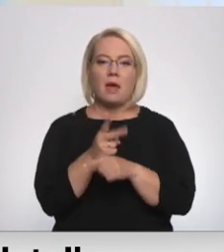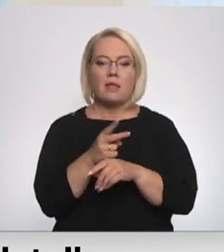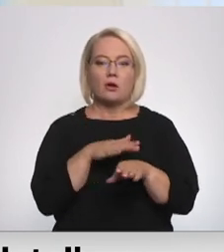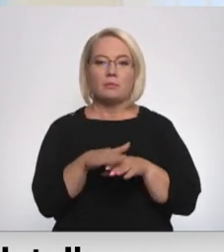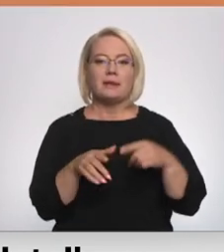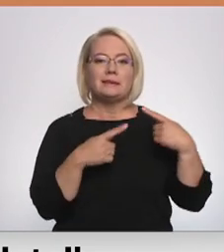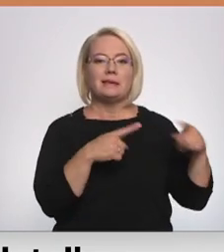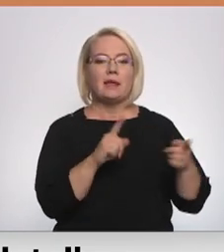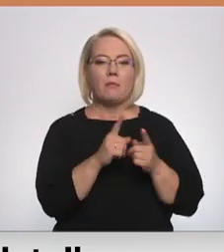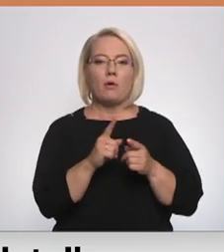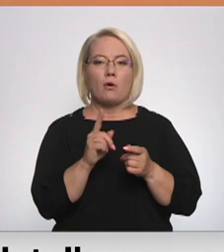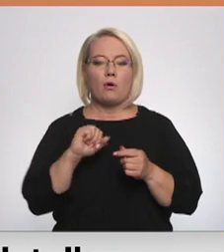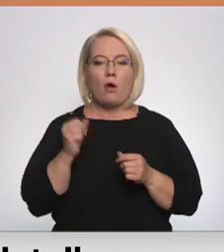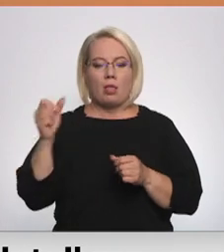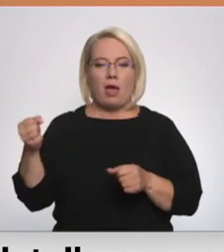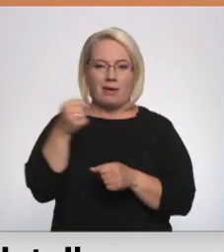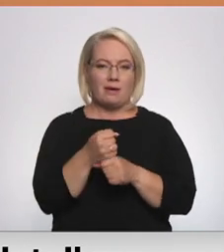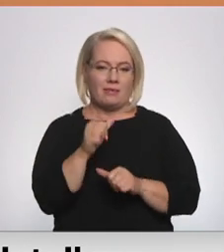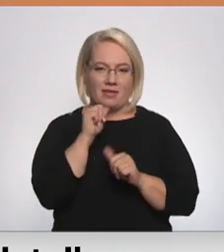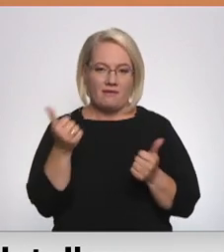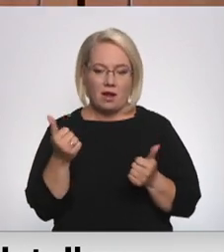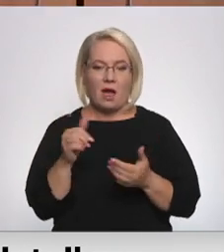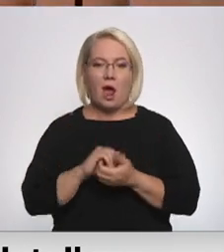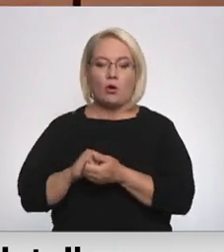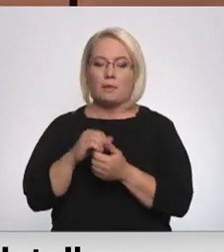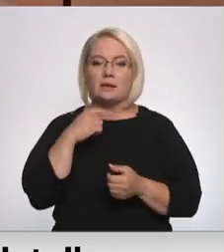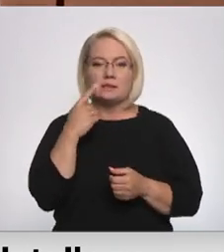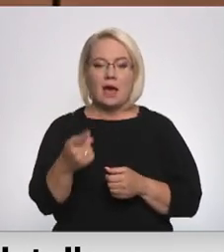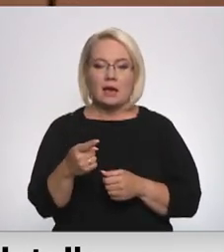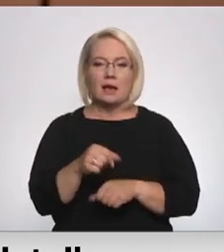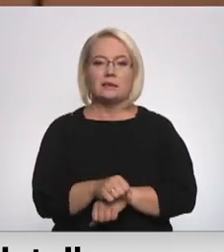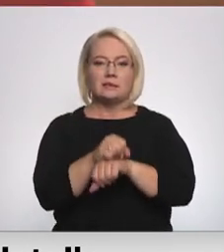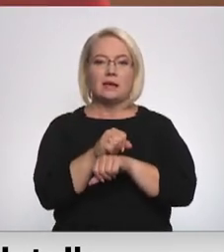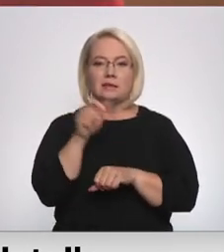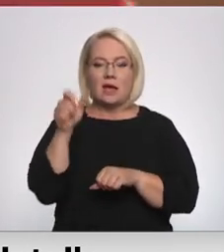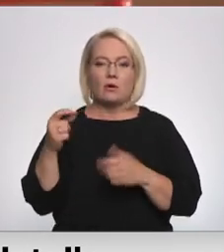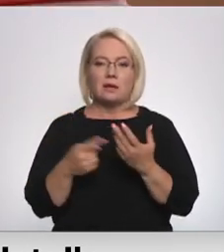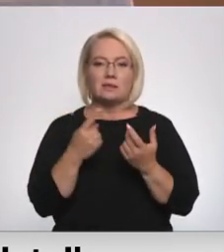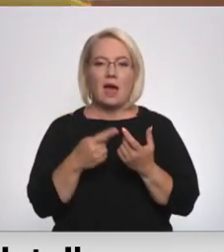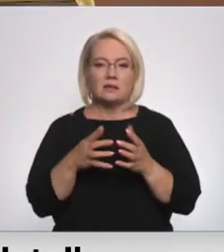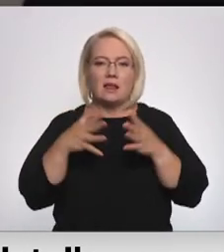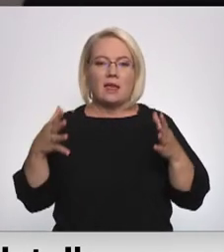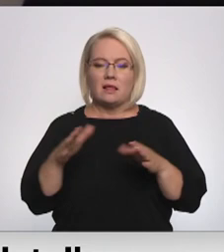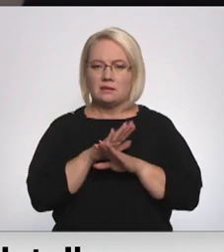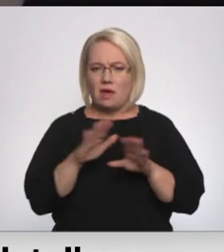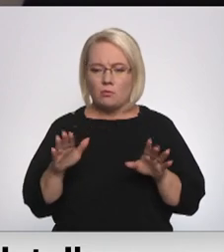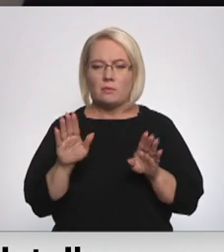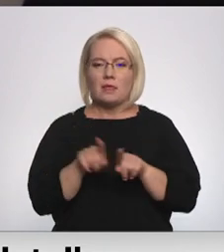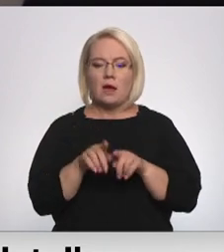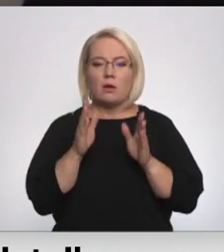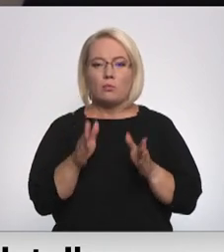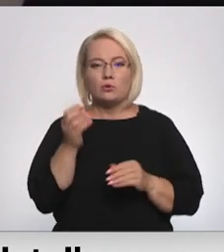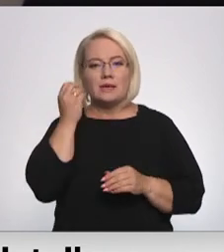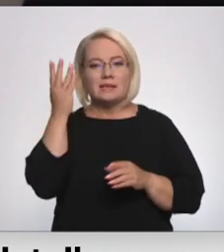citiem kolēģiem. Arotbiedrībā neizslēdz, ka neviens streikotājs skaits būs liels, bet tāpat būs arī